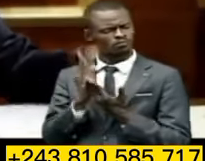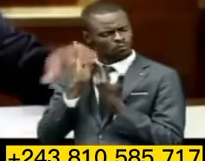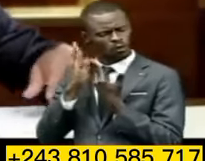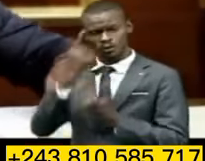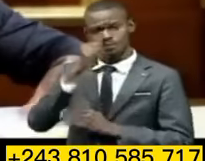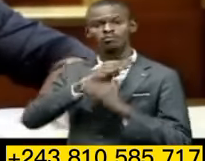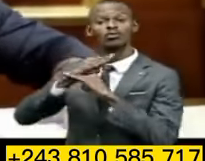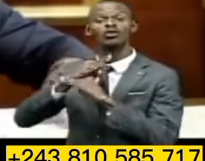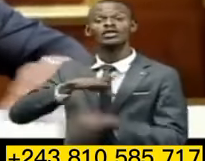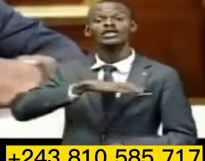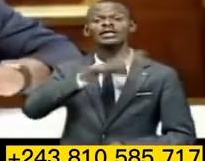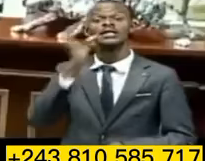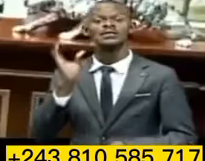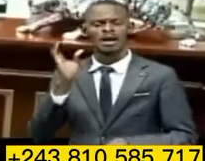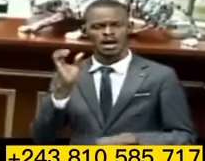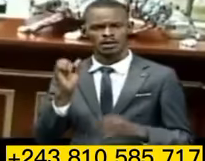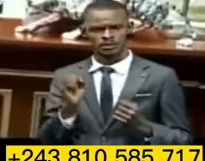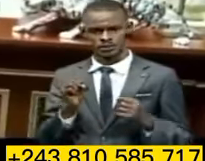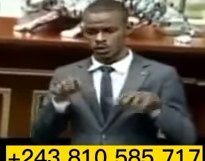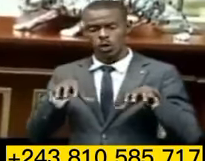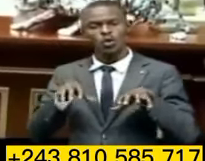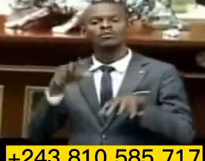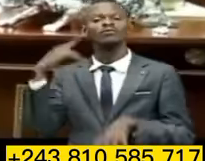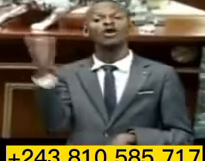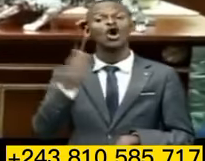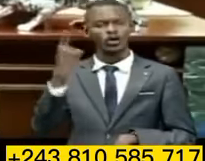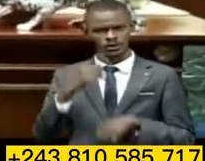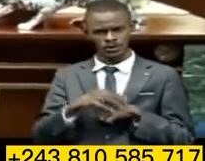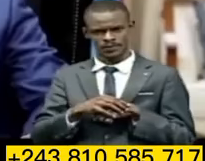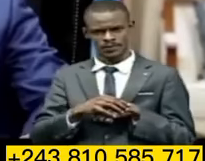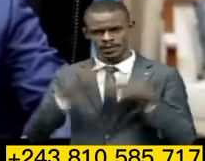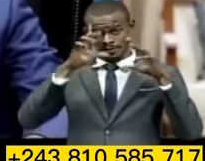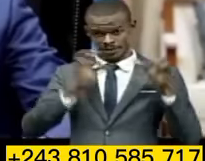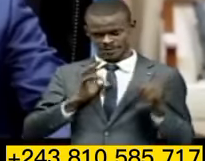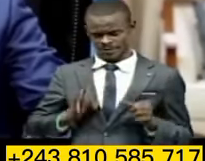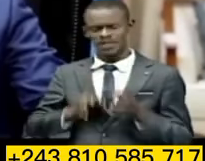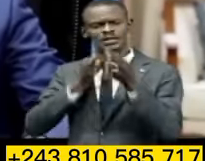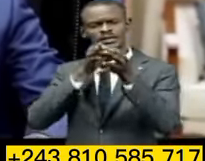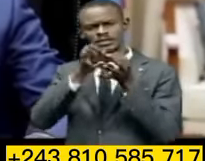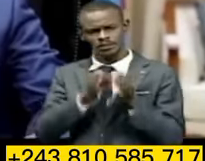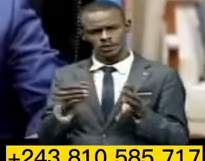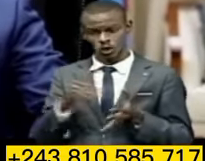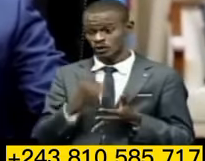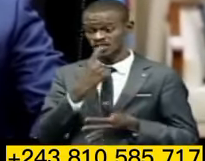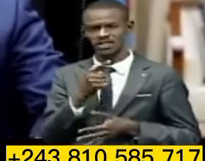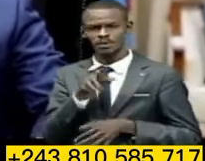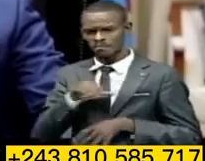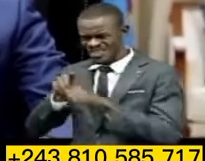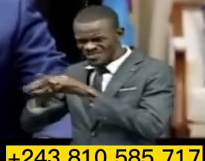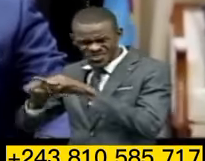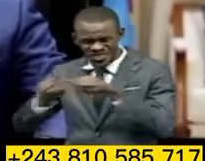climat. Le président de la République a également fait un plaidoyer sur la nécessité pour les pays pollueurs de respecter